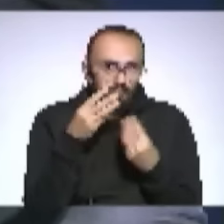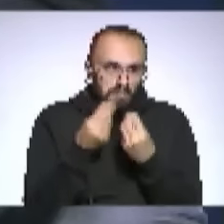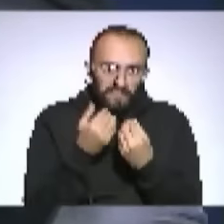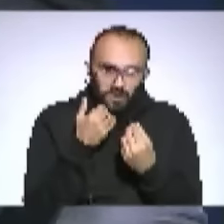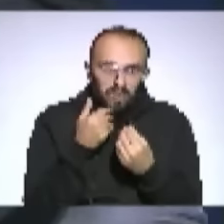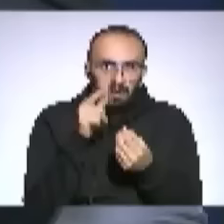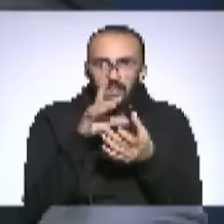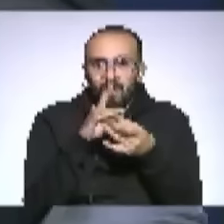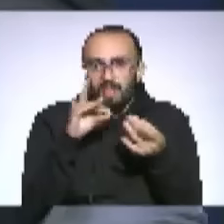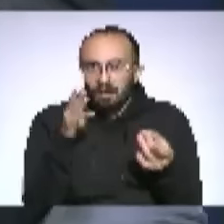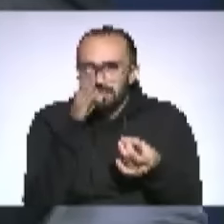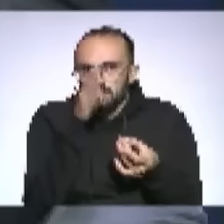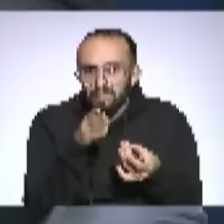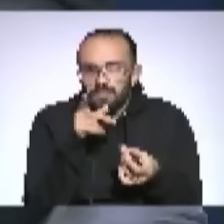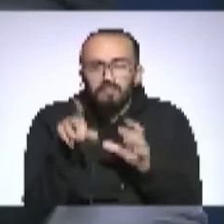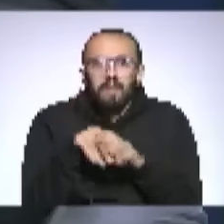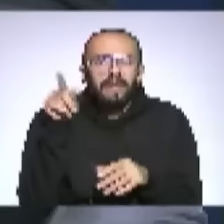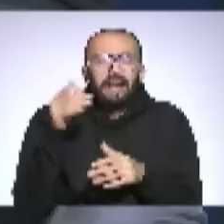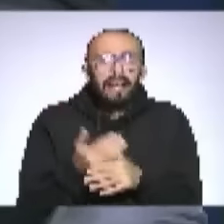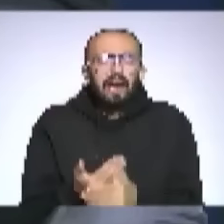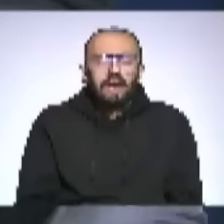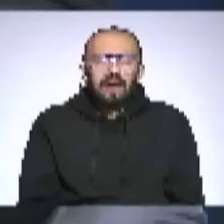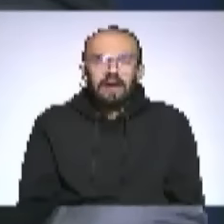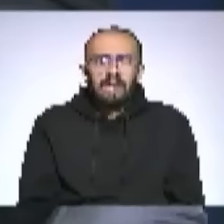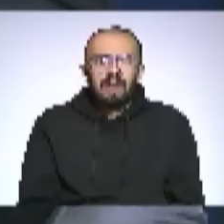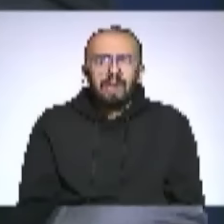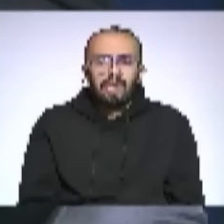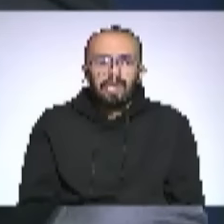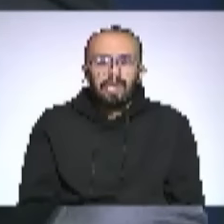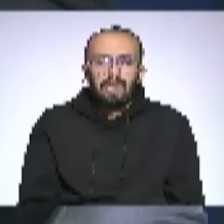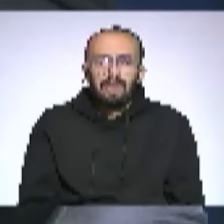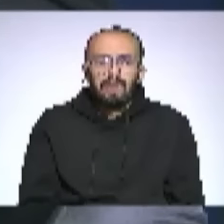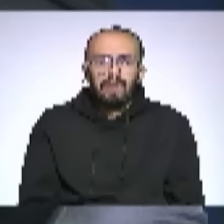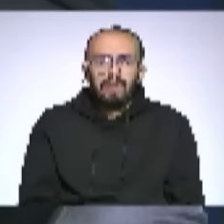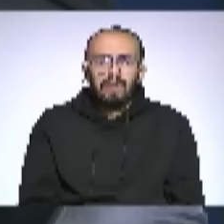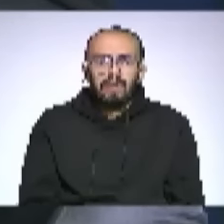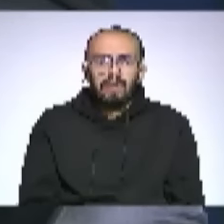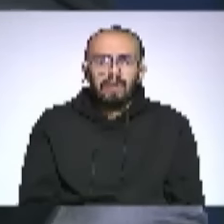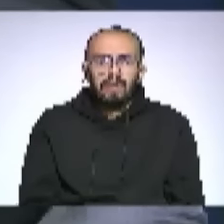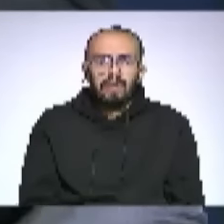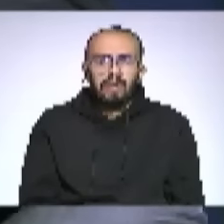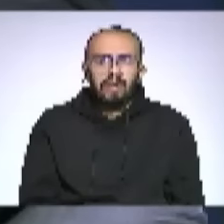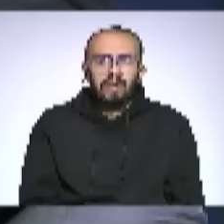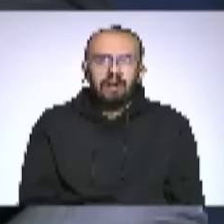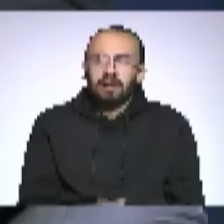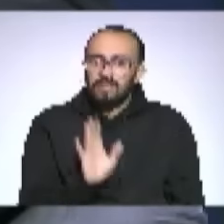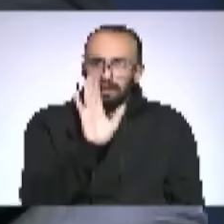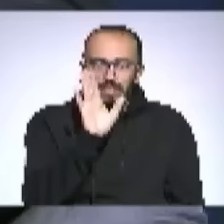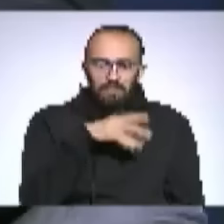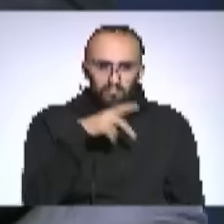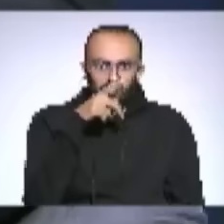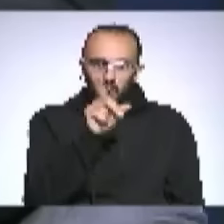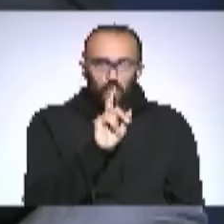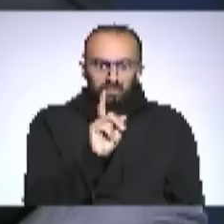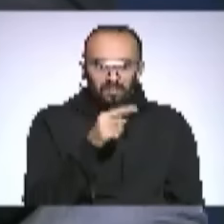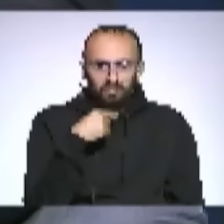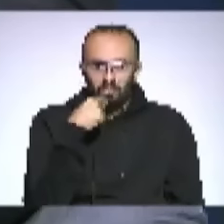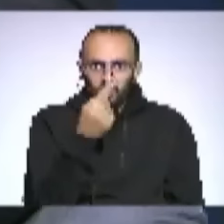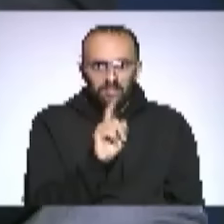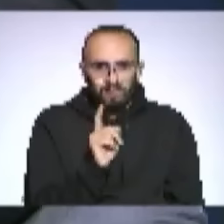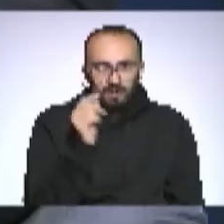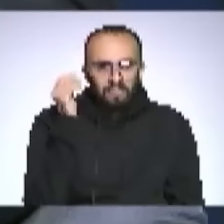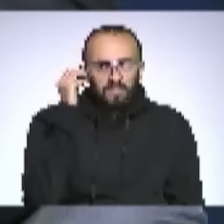مهمله في بيتك انت يعني بيقوللك كده ليه لا انا انا مش مقصره انا ما بقولش انك مقصره يا